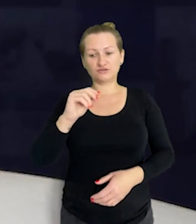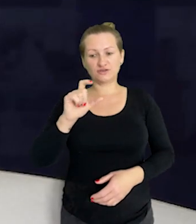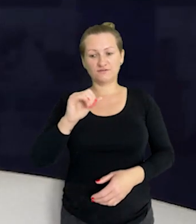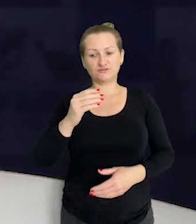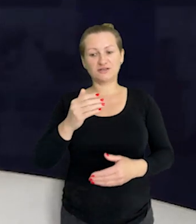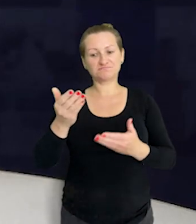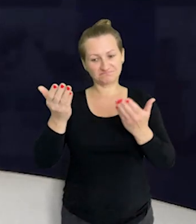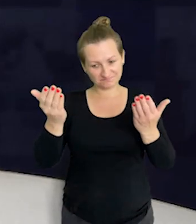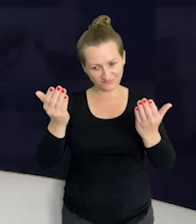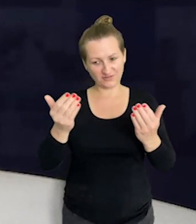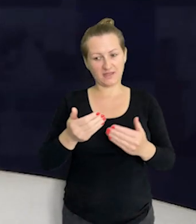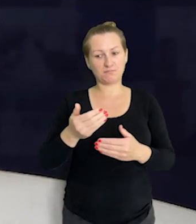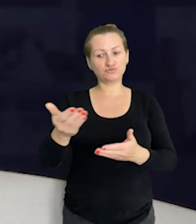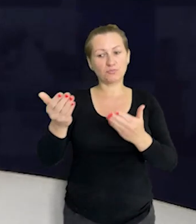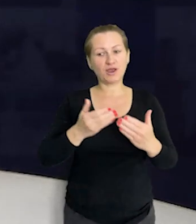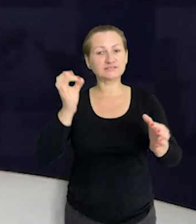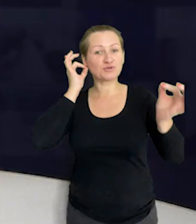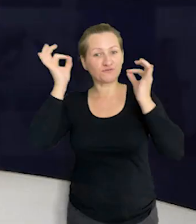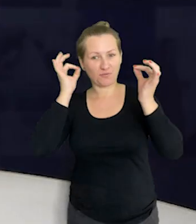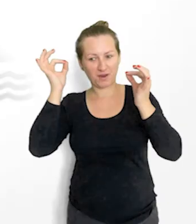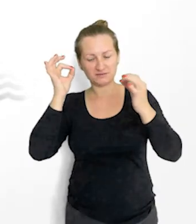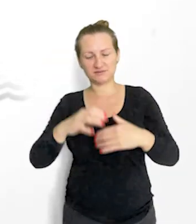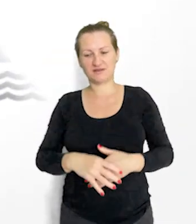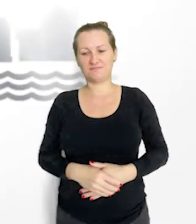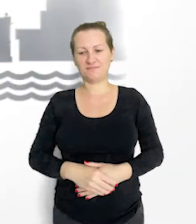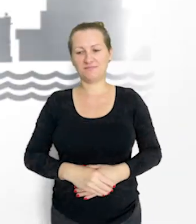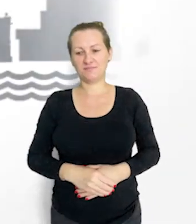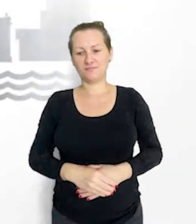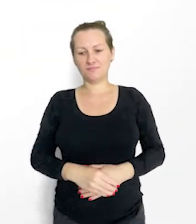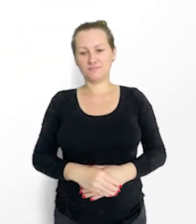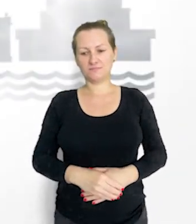Dzień dobry, Anna Więckiewicz. Zapraszam na serwis informacyjny.